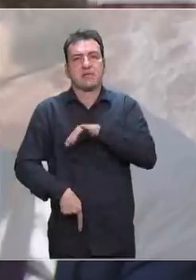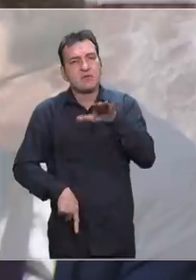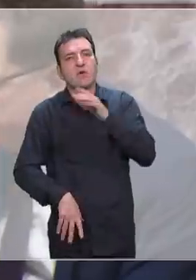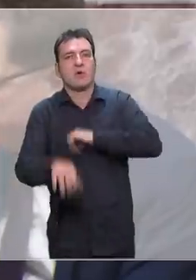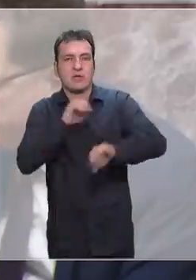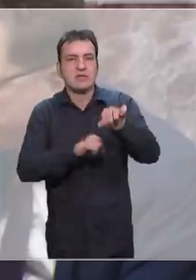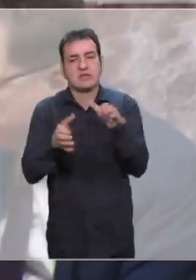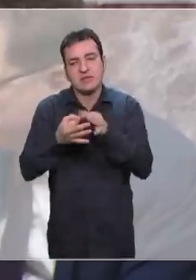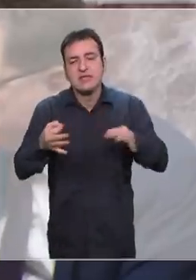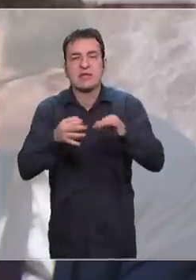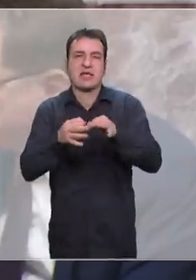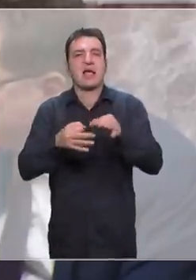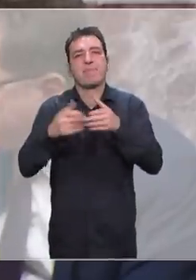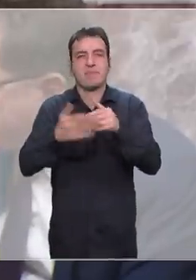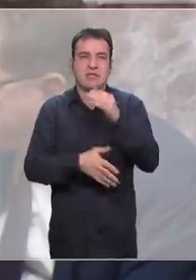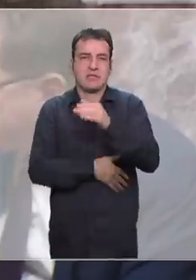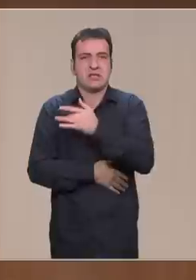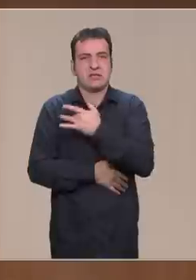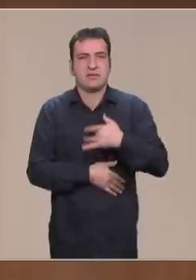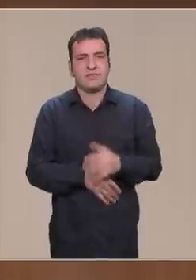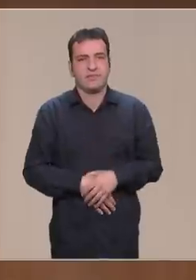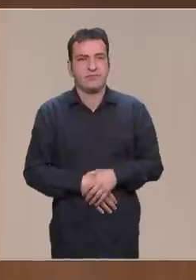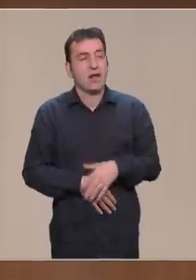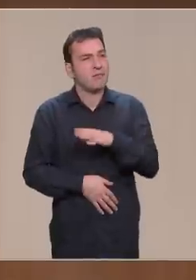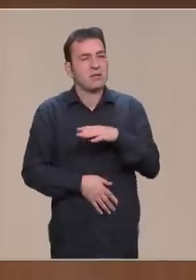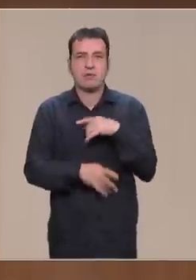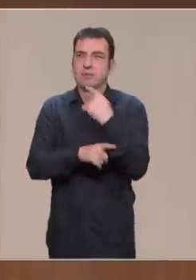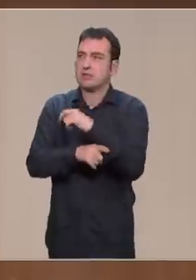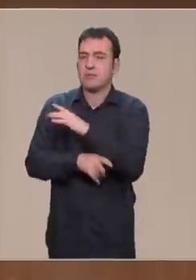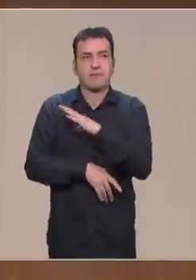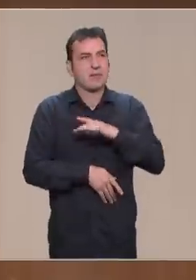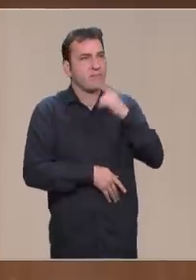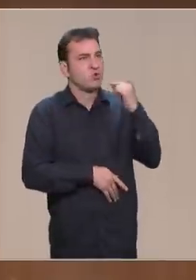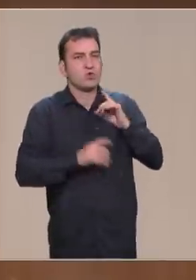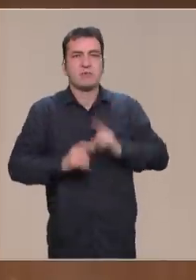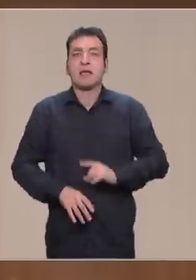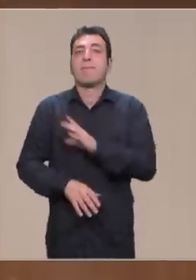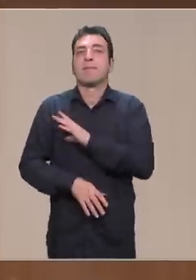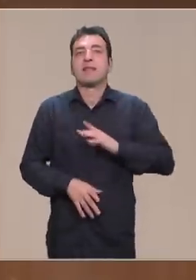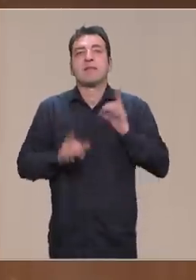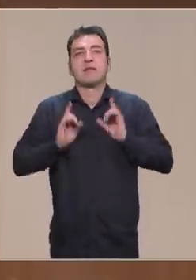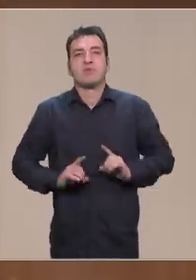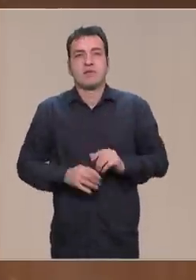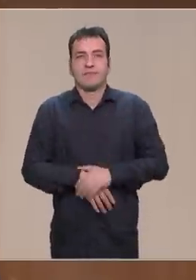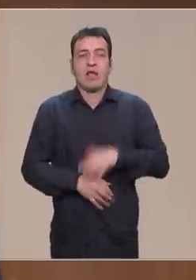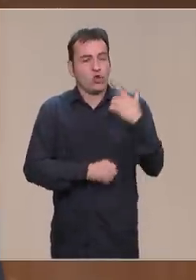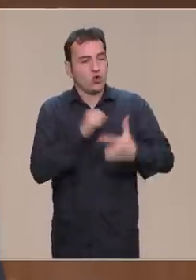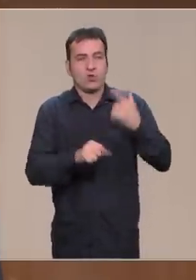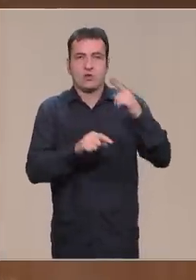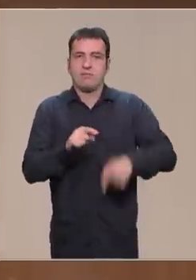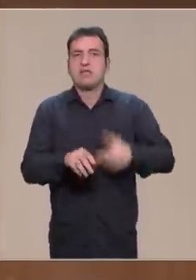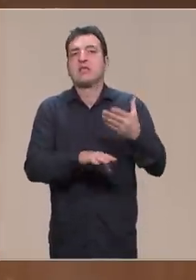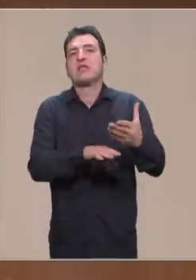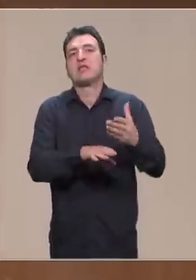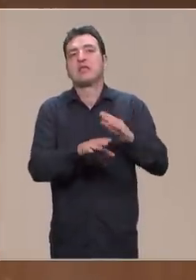santé. Madame la Présidente, mesdames et messieurs les députés, madame la députée Anne-Cécile Violant. 2 ans et demi après le début de la